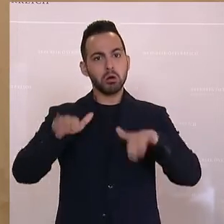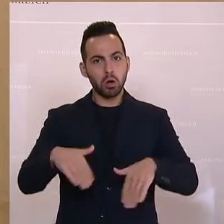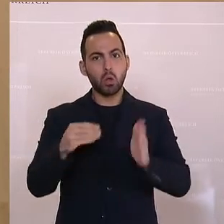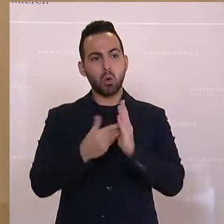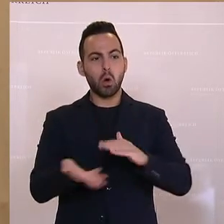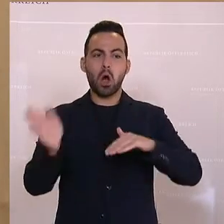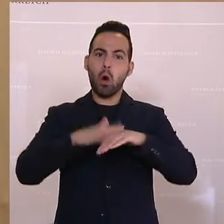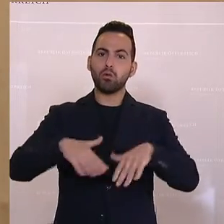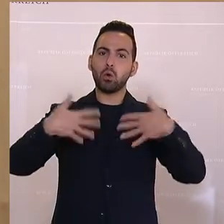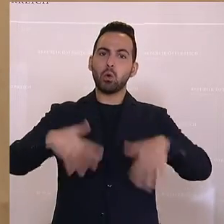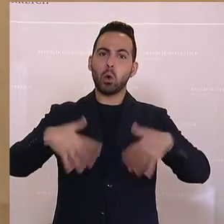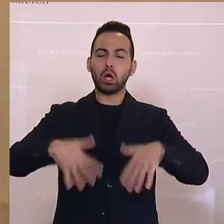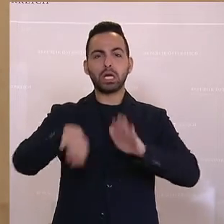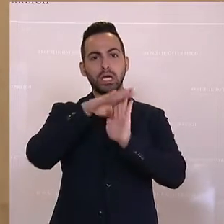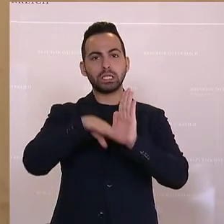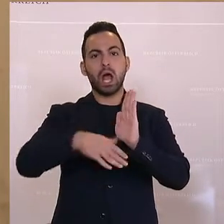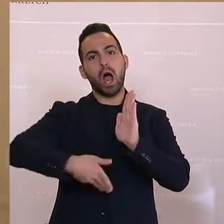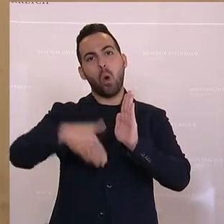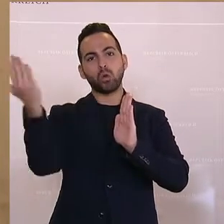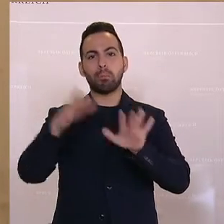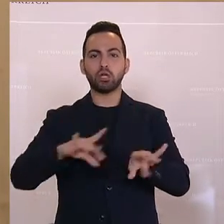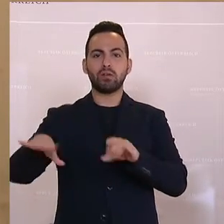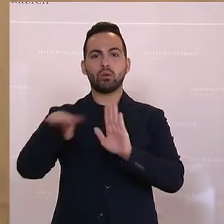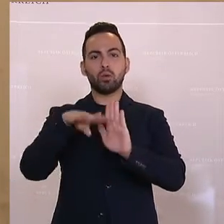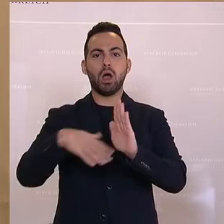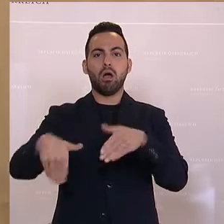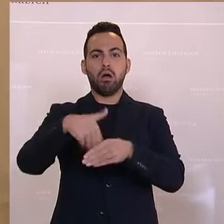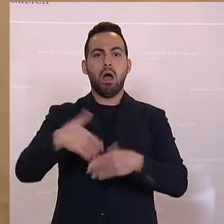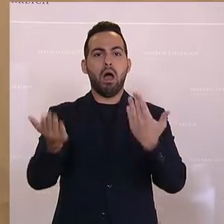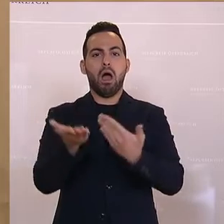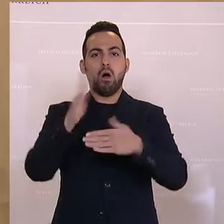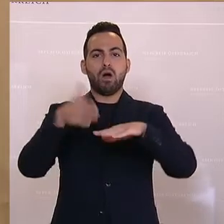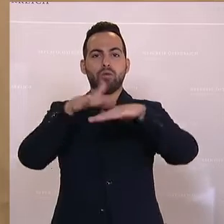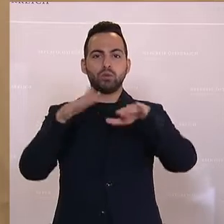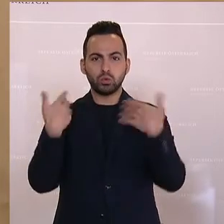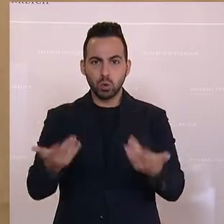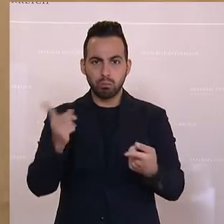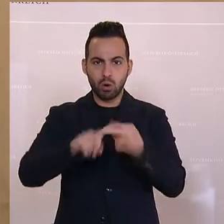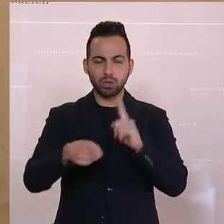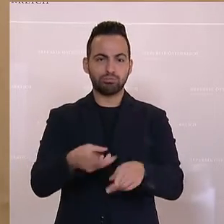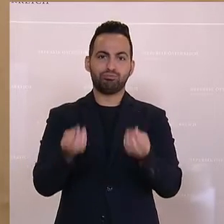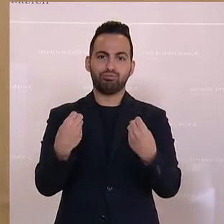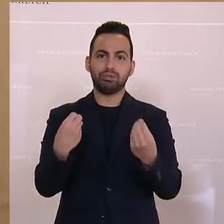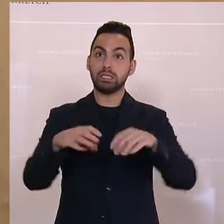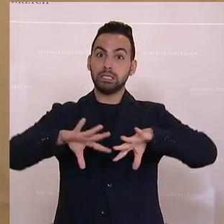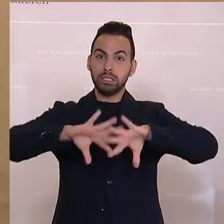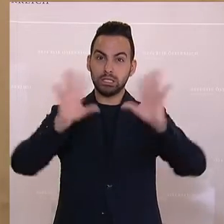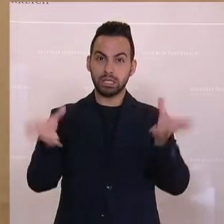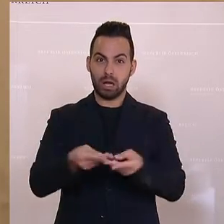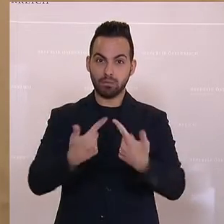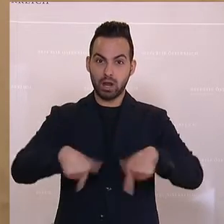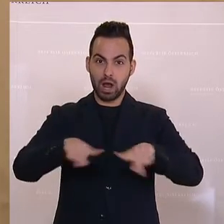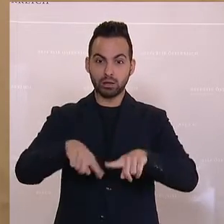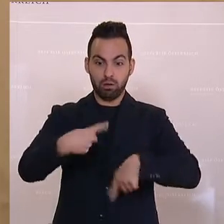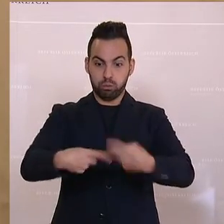noch lockerere Gesetze für die Ausländerbeschäftigung. All das ist diese Politik, die Sie betreiben, die insgesamt das Land nicht